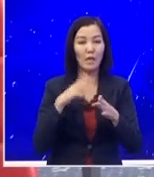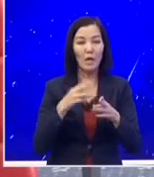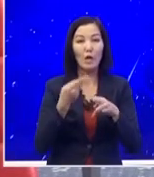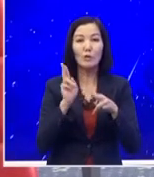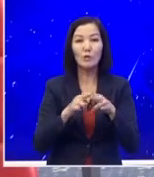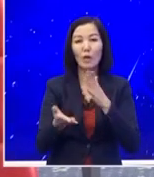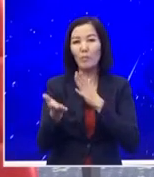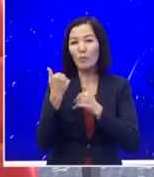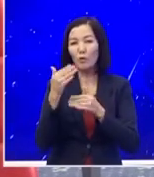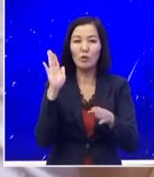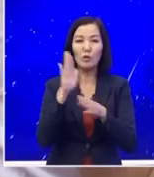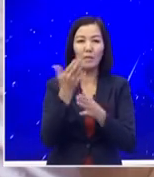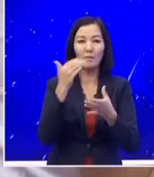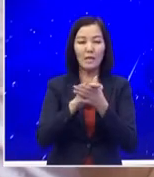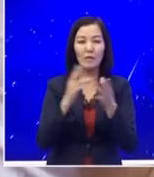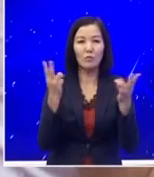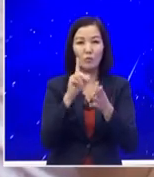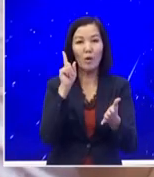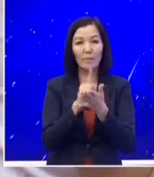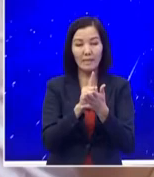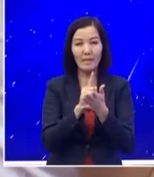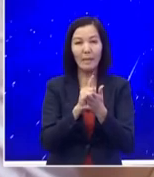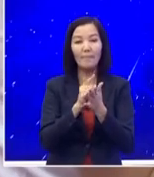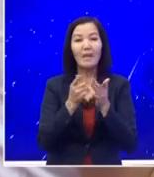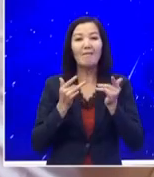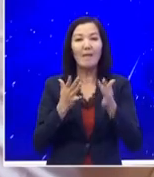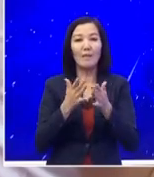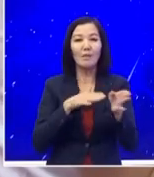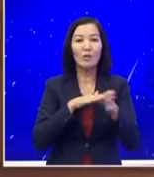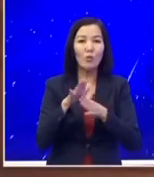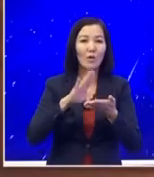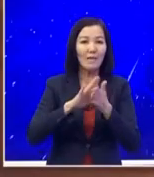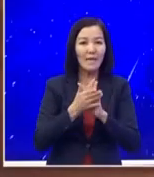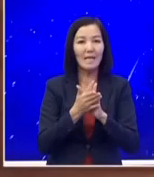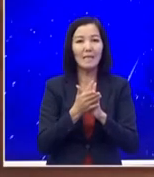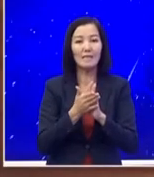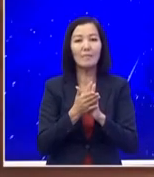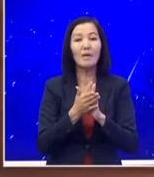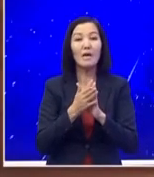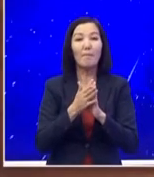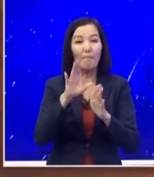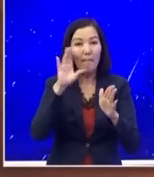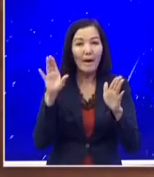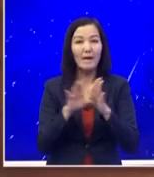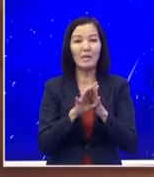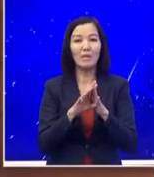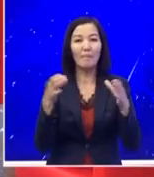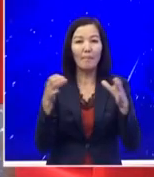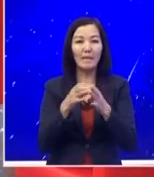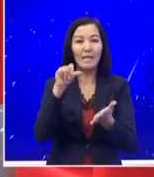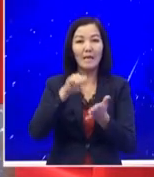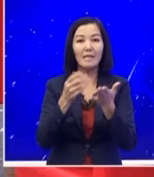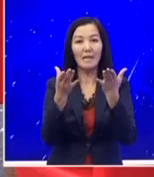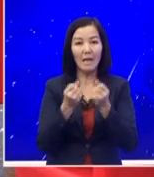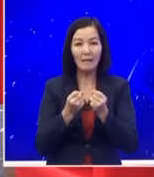партияның бұрынғы жарғысымен танысып шығуы керек. Ондағы талаптармен толық келісіп, құндылықтарын мойындаған жағдайда партияның қатарына